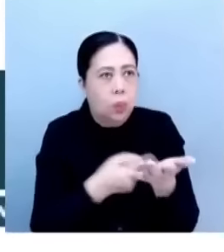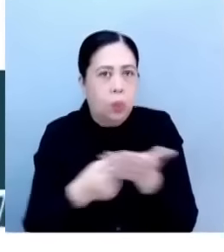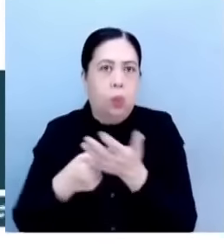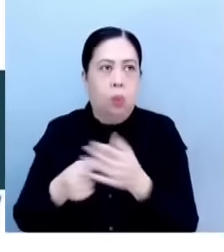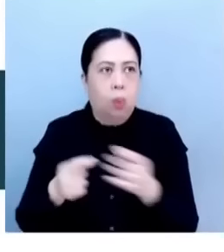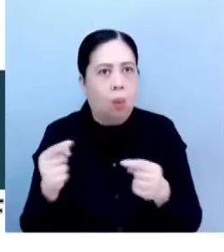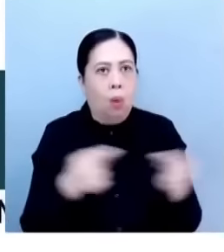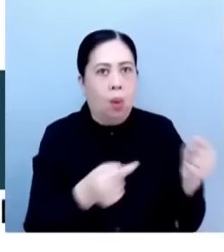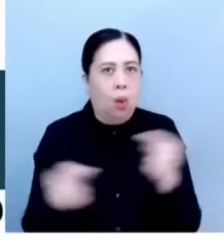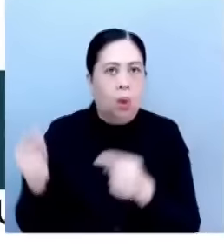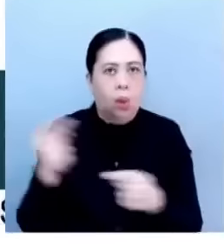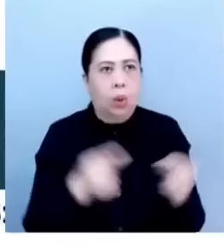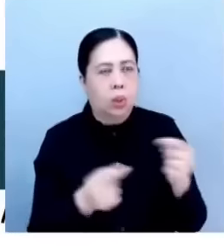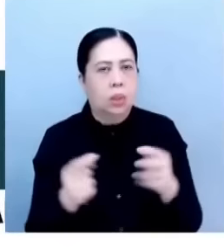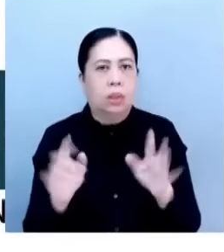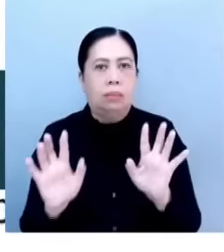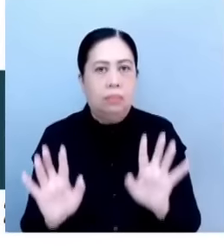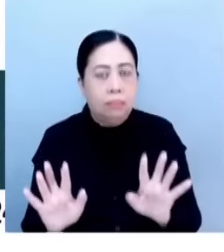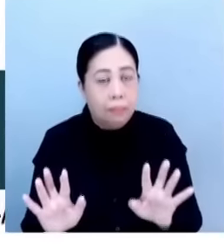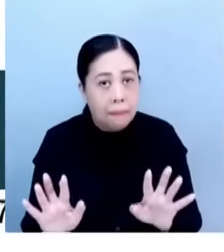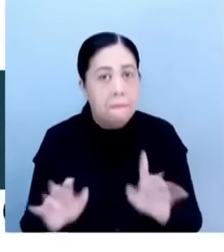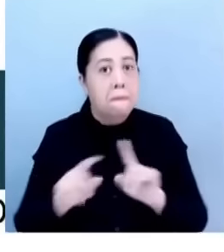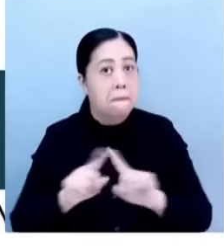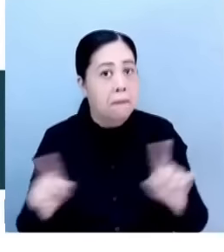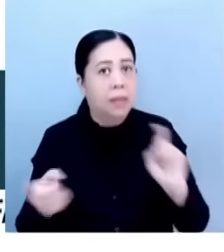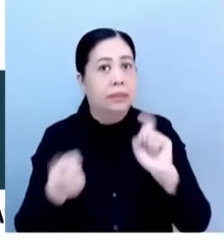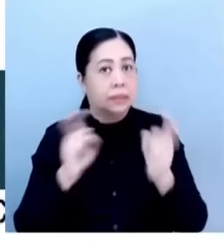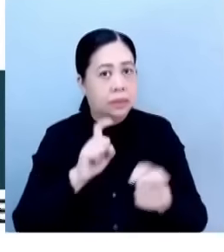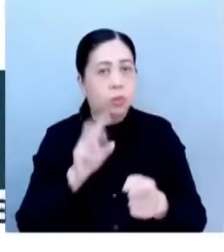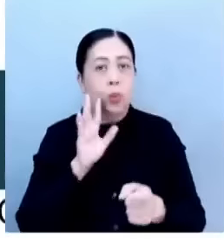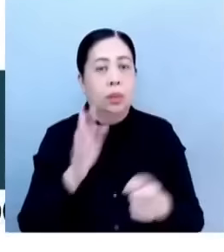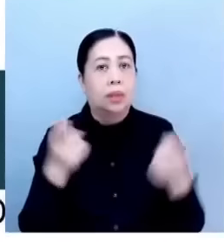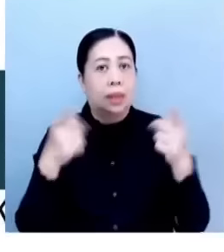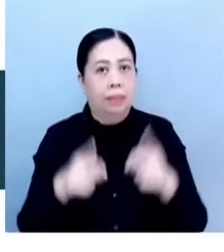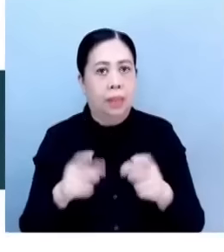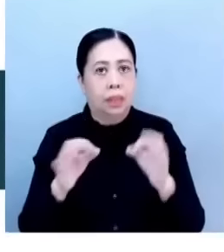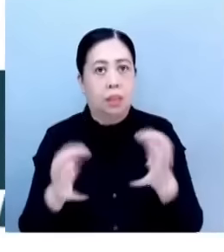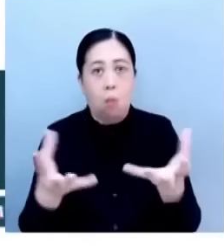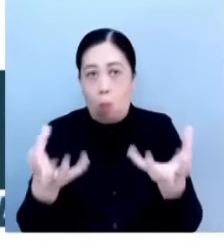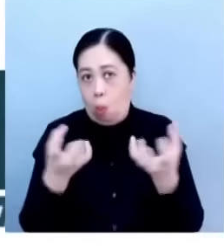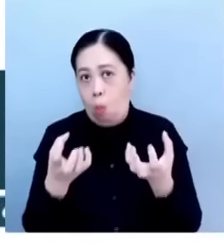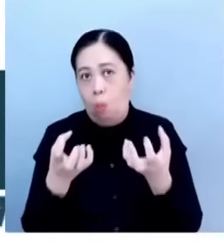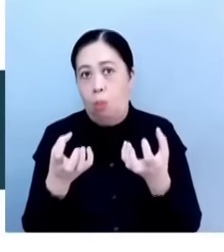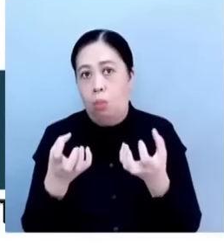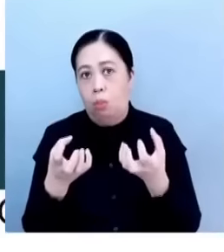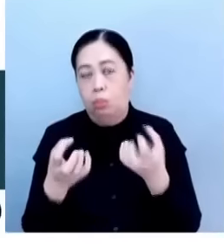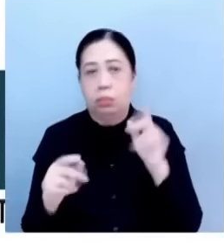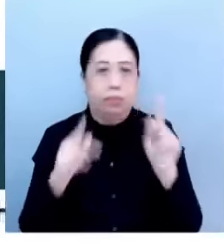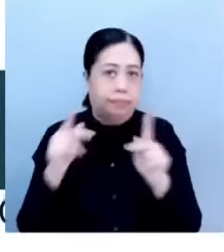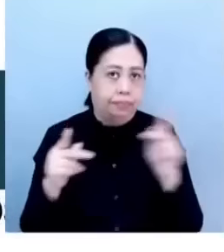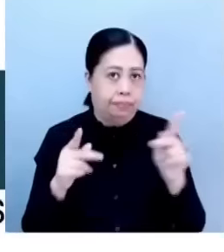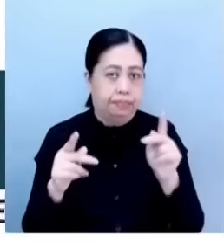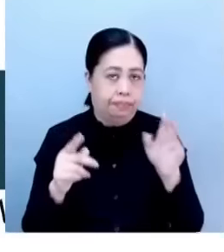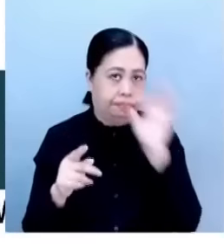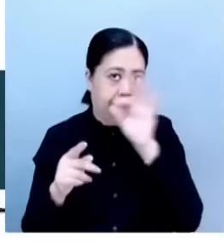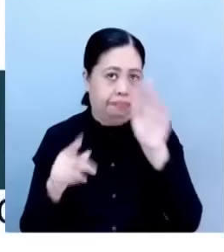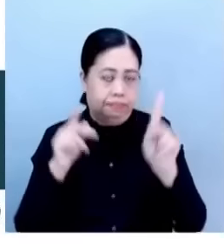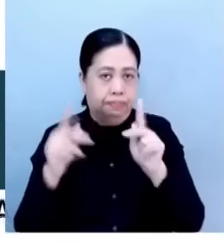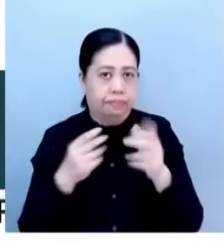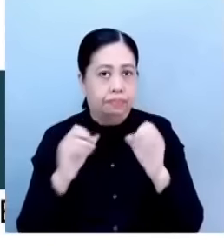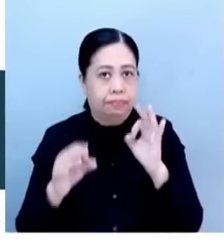nagdidiskusyon. Pero ang pagbabago ay mangyayari kung kagustuhan ito ng nakararaming